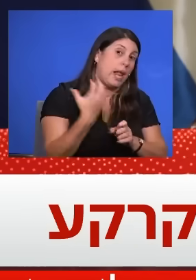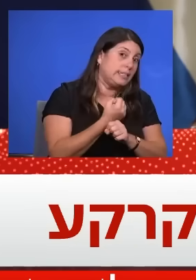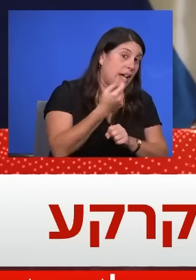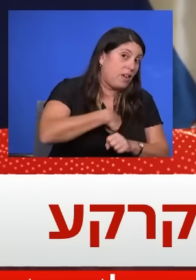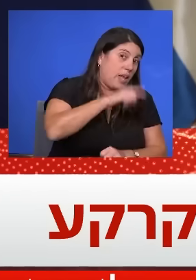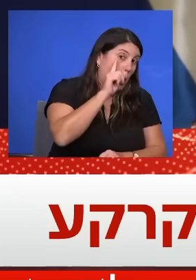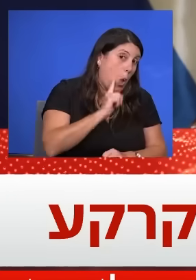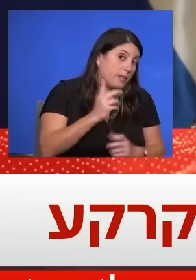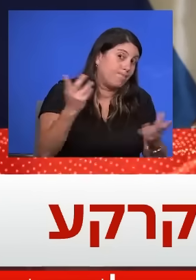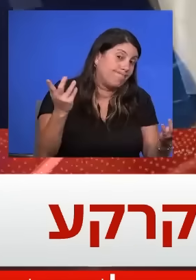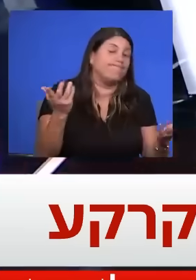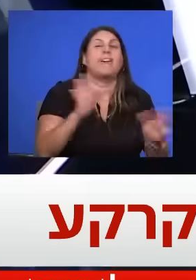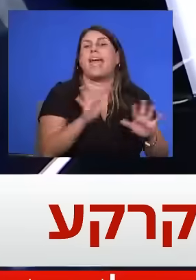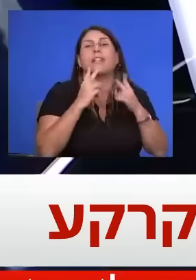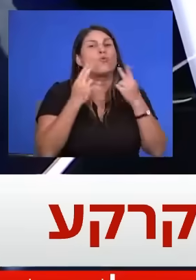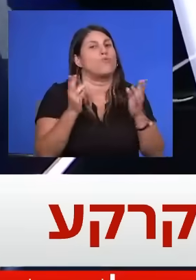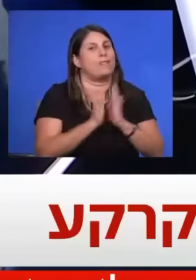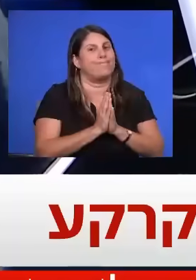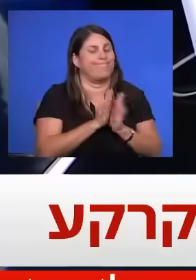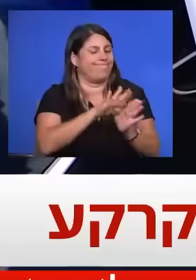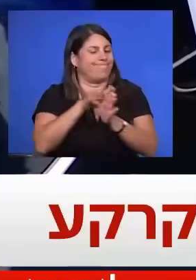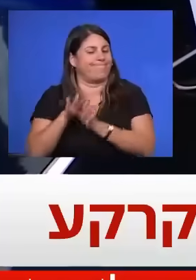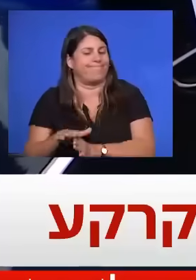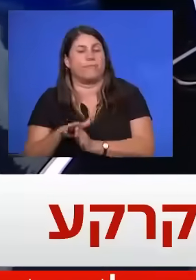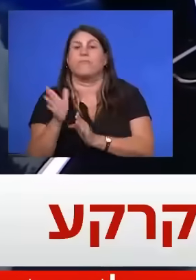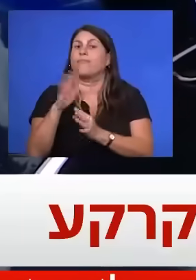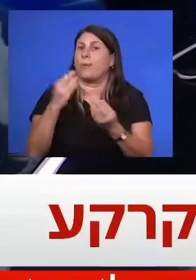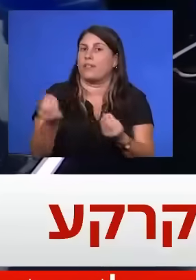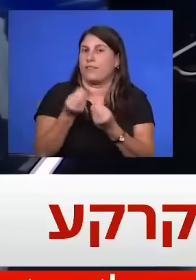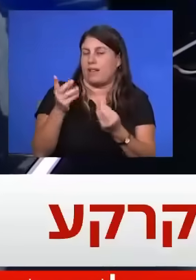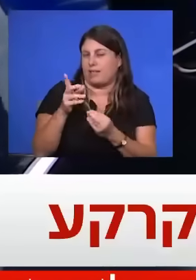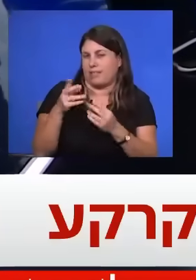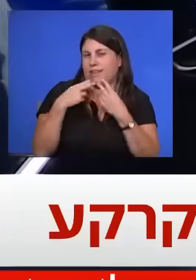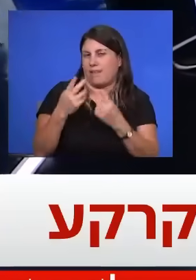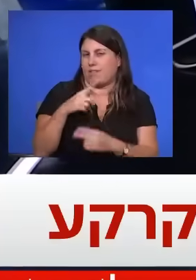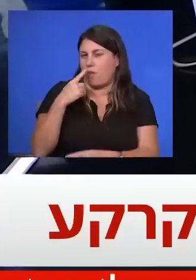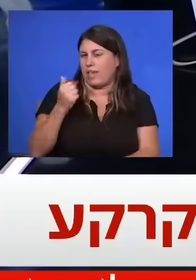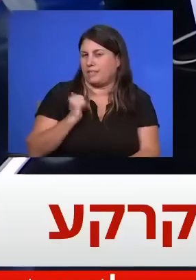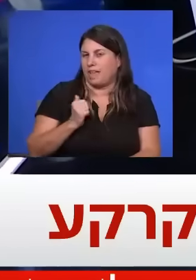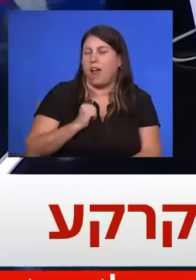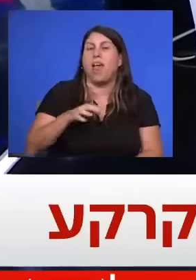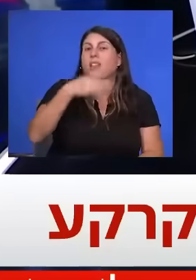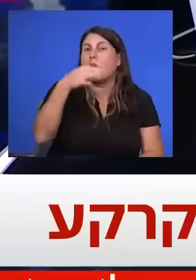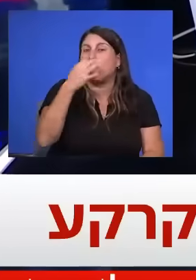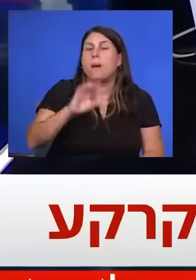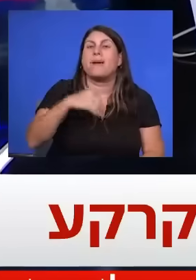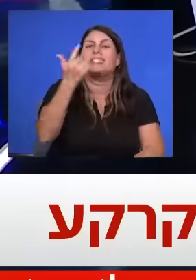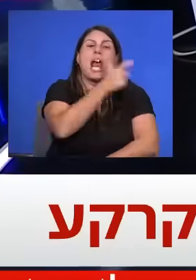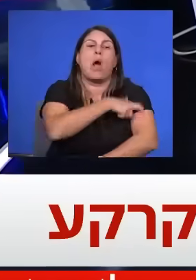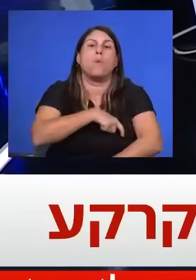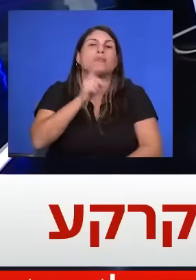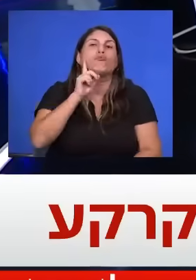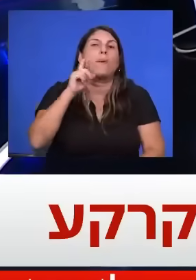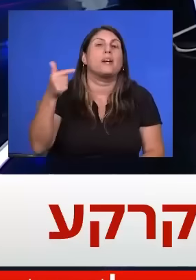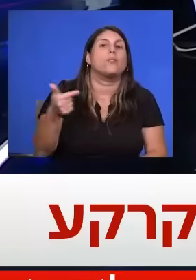לנו תשובה. תודה רועי. עוד עניין שהתייחס אליו דובר צה"ל, נאומו של מזכ"ל האו"ם גוטרש, שאומר עמיחי שטיין שהתקפות של